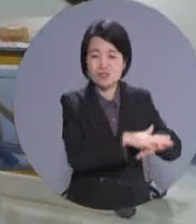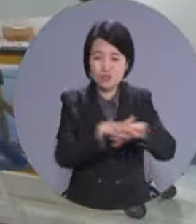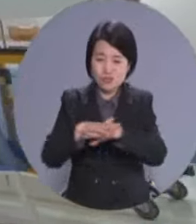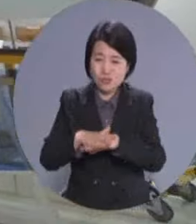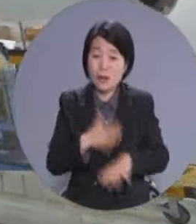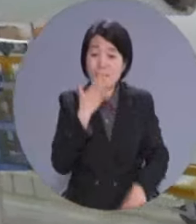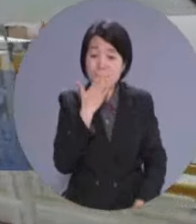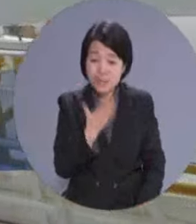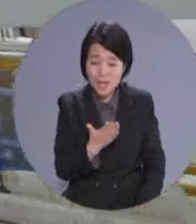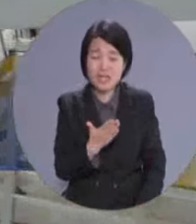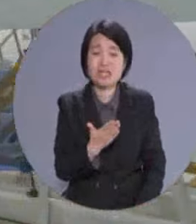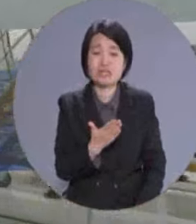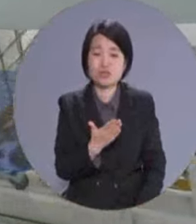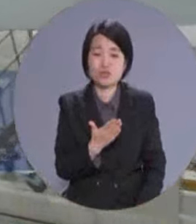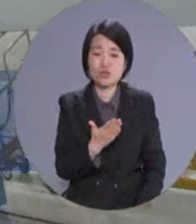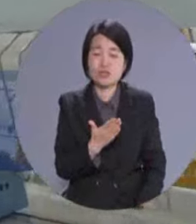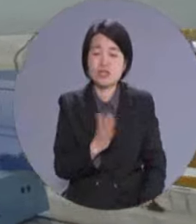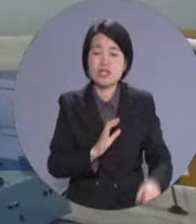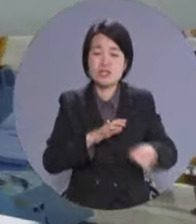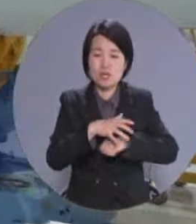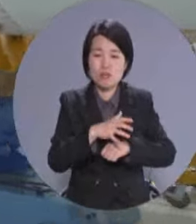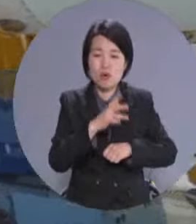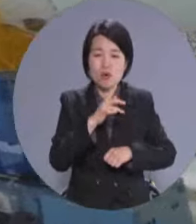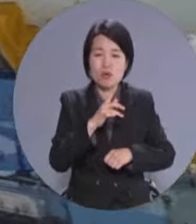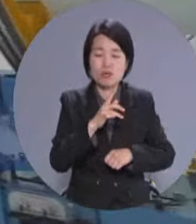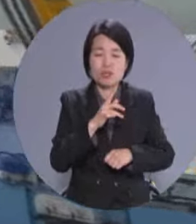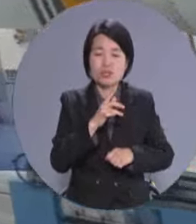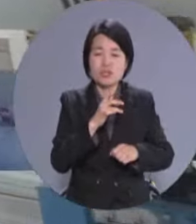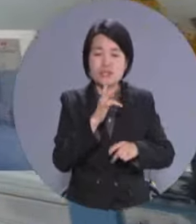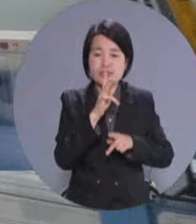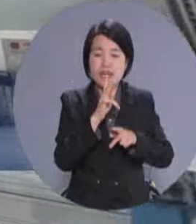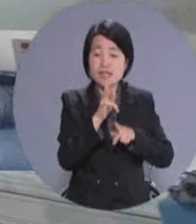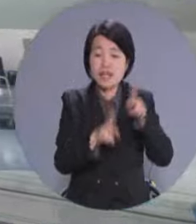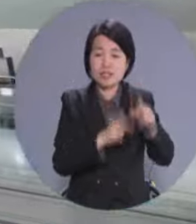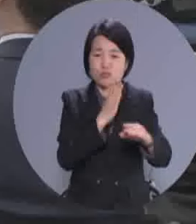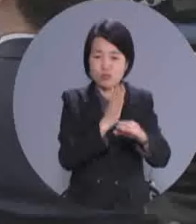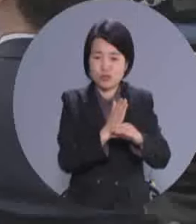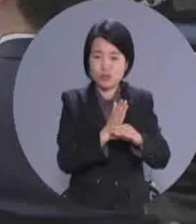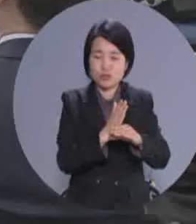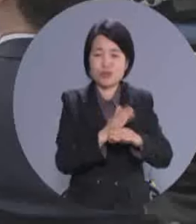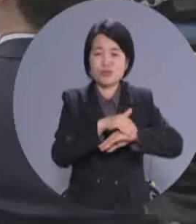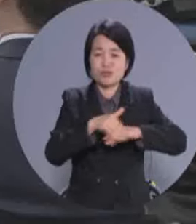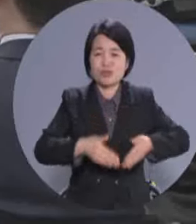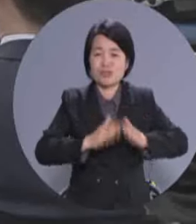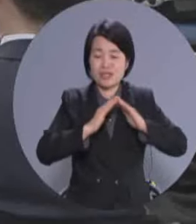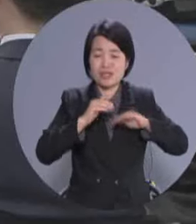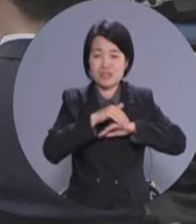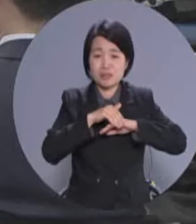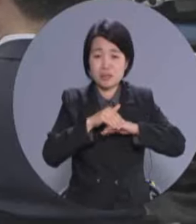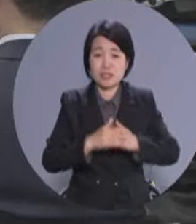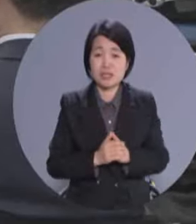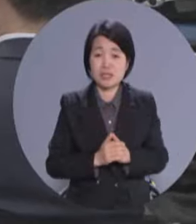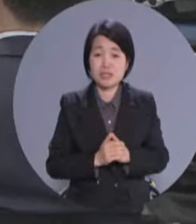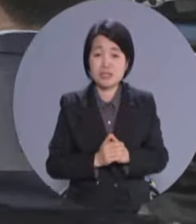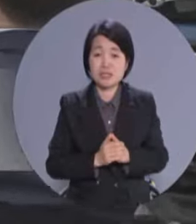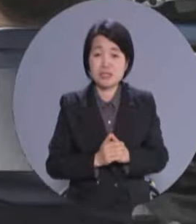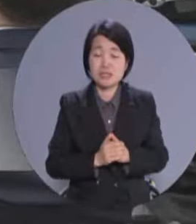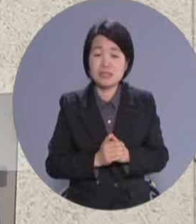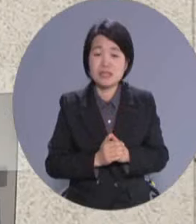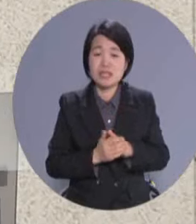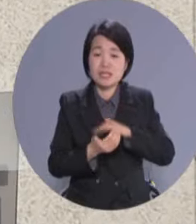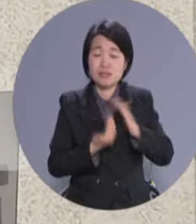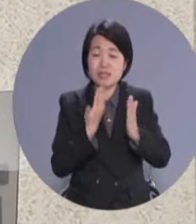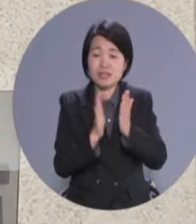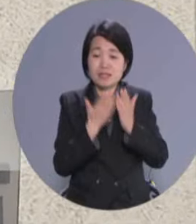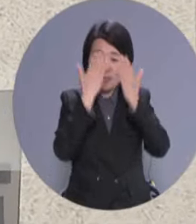네트워크를 구축할 수 있도록 그룹을 우주산업기지로 건립할 계획입니다. 고흥군은 국가산단 예타 면제가 정부